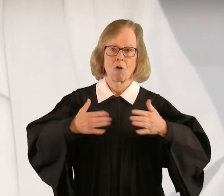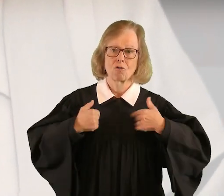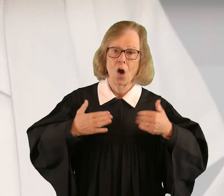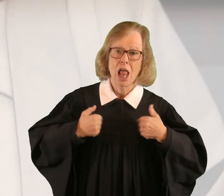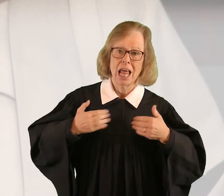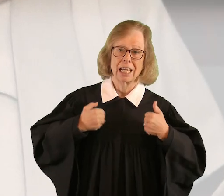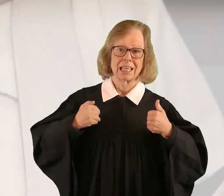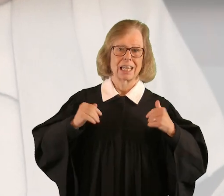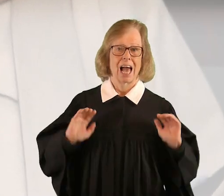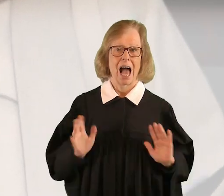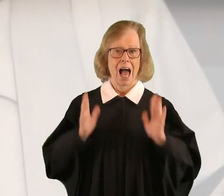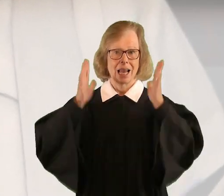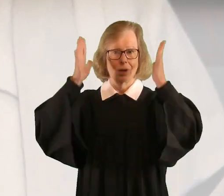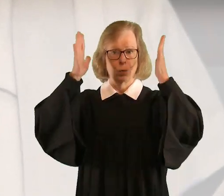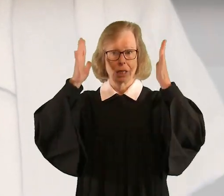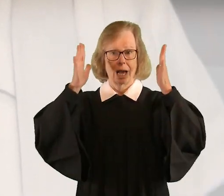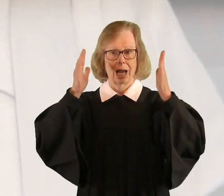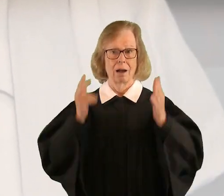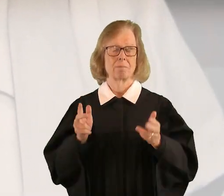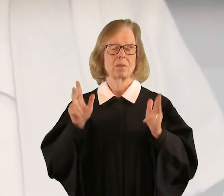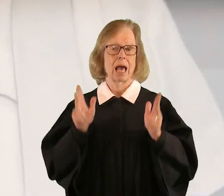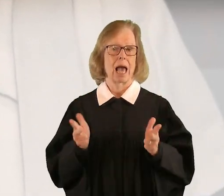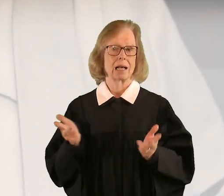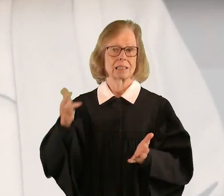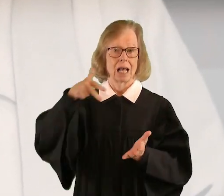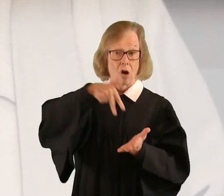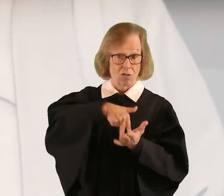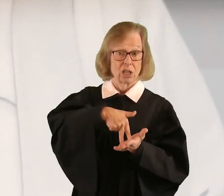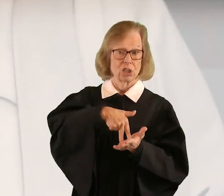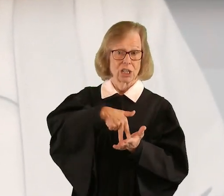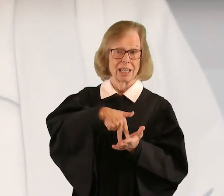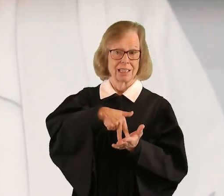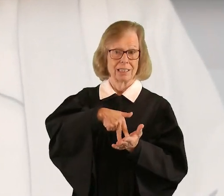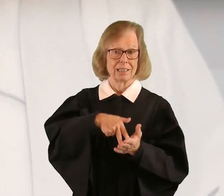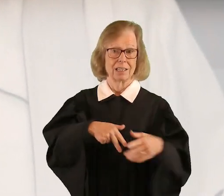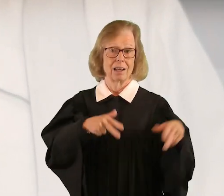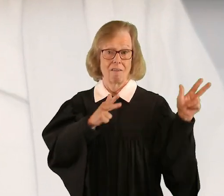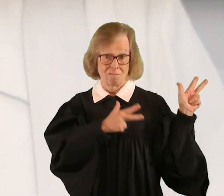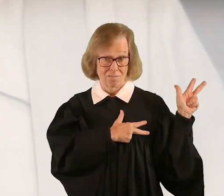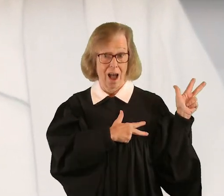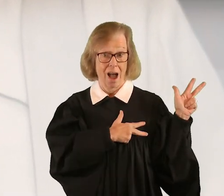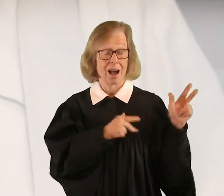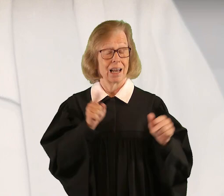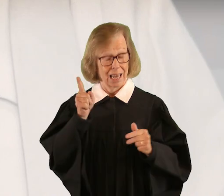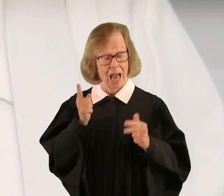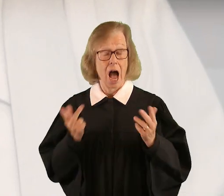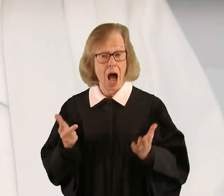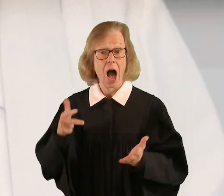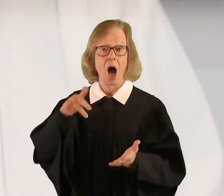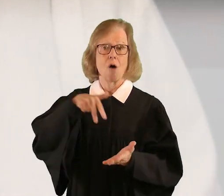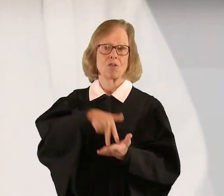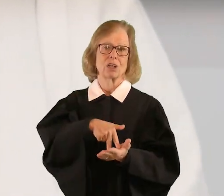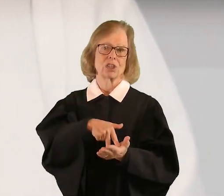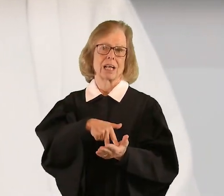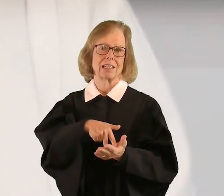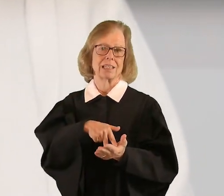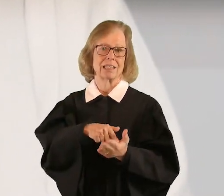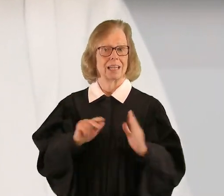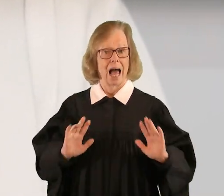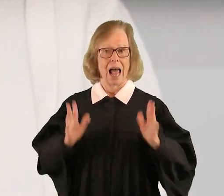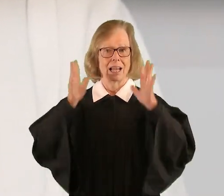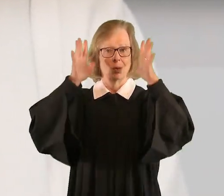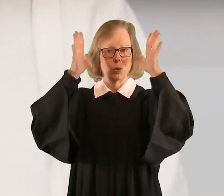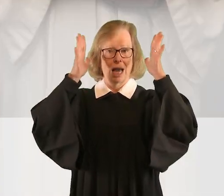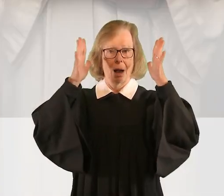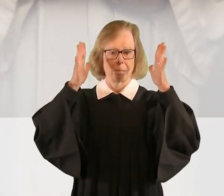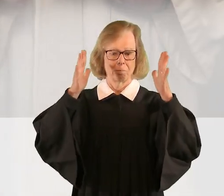sein. Halleluja! Der Herr ist auferstanden. Er ist wahrhaftig auferstanden.